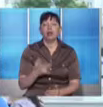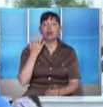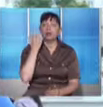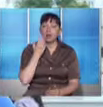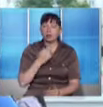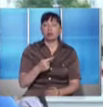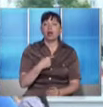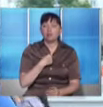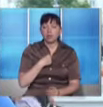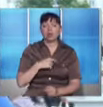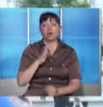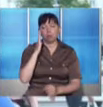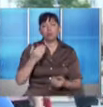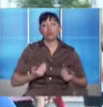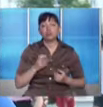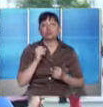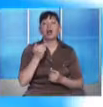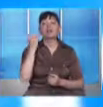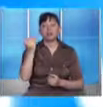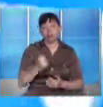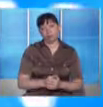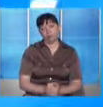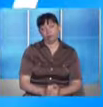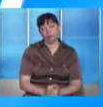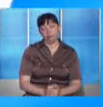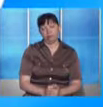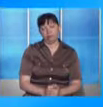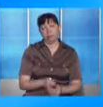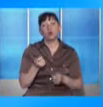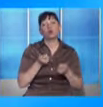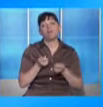Când noi vom trăi ca voi, demnitarii?